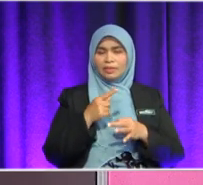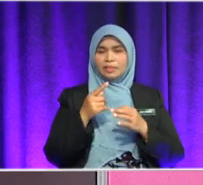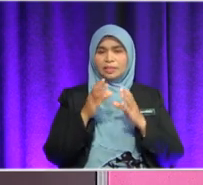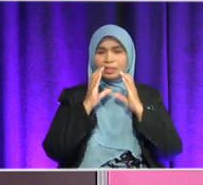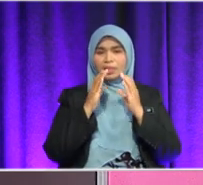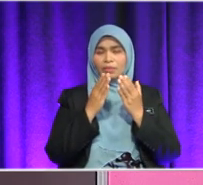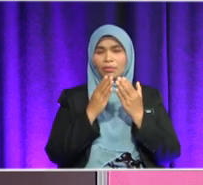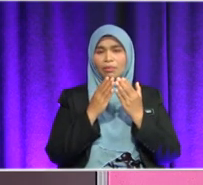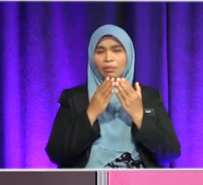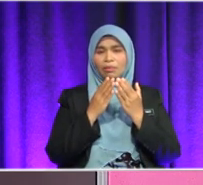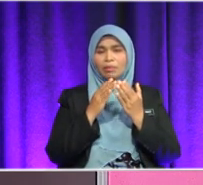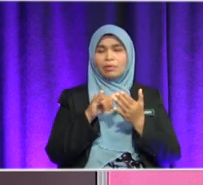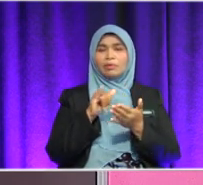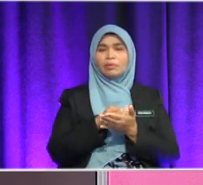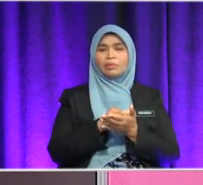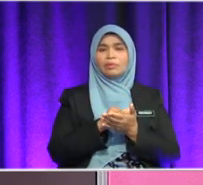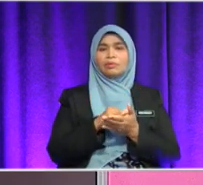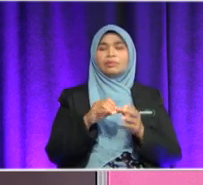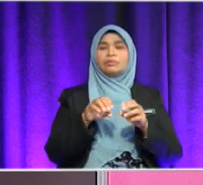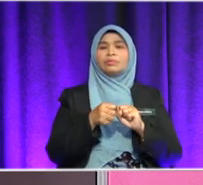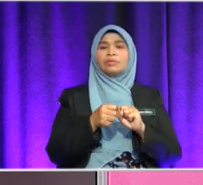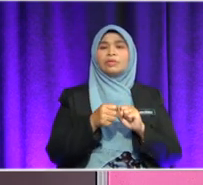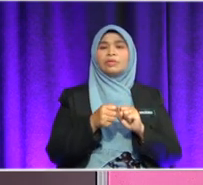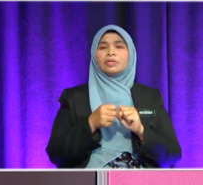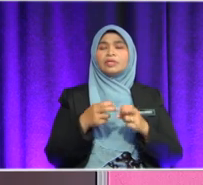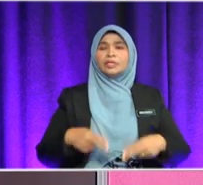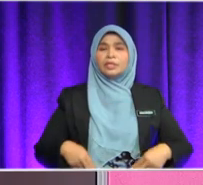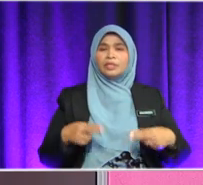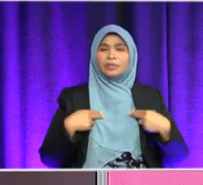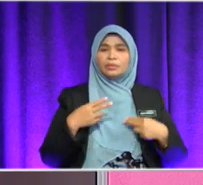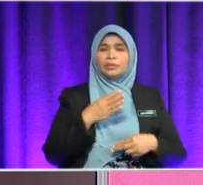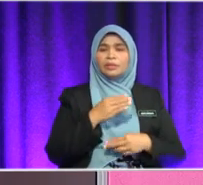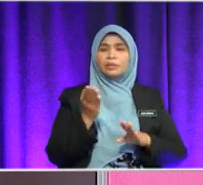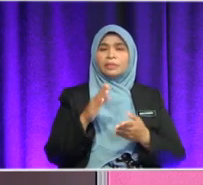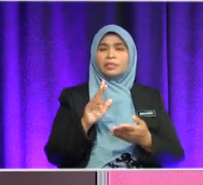satu lagi doa yang supaya kita di hidup kita ini mati kita dalam dalam